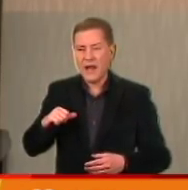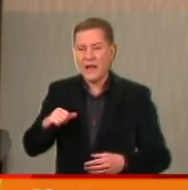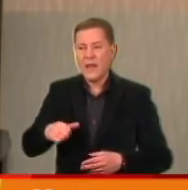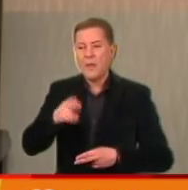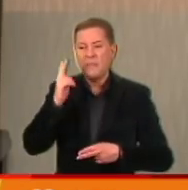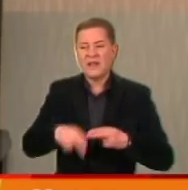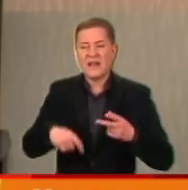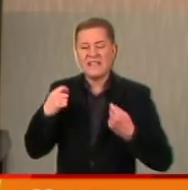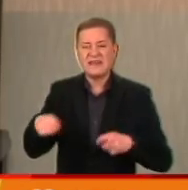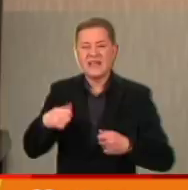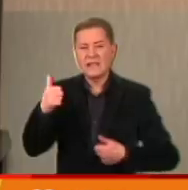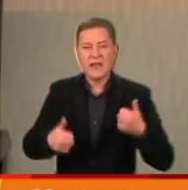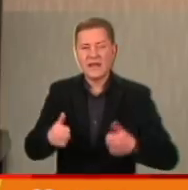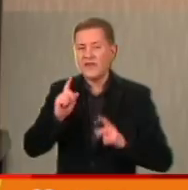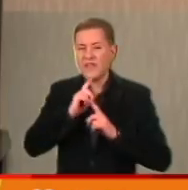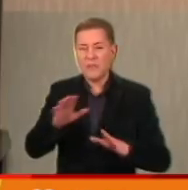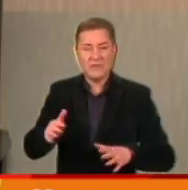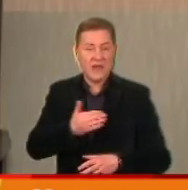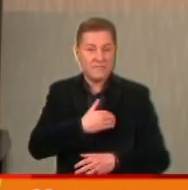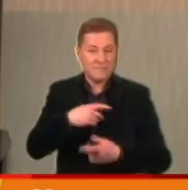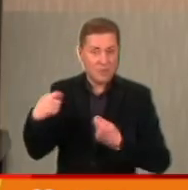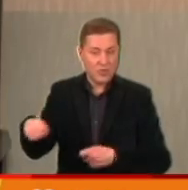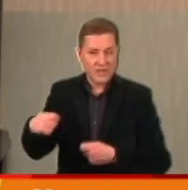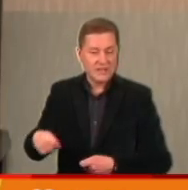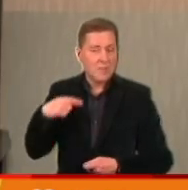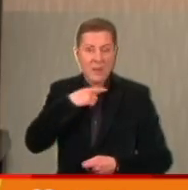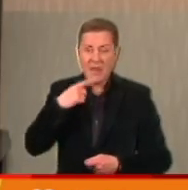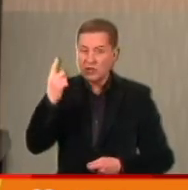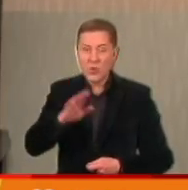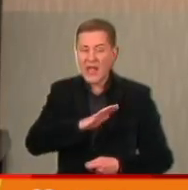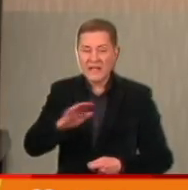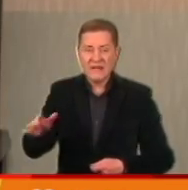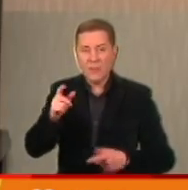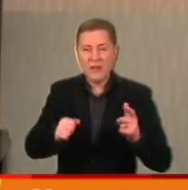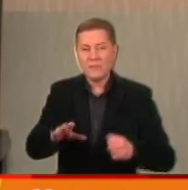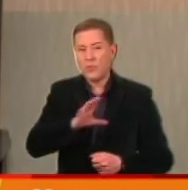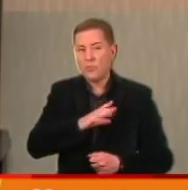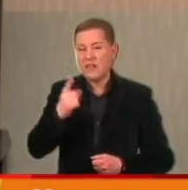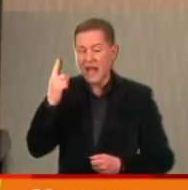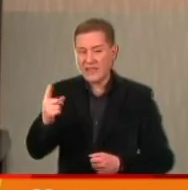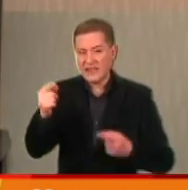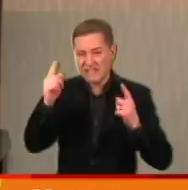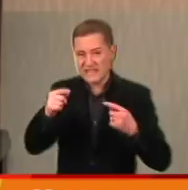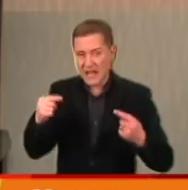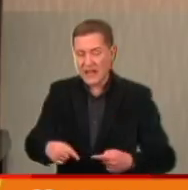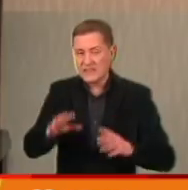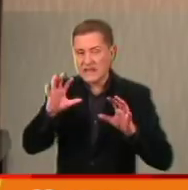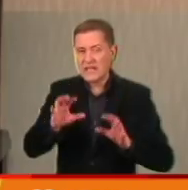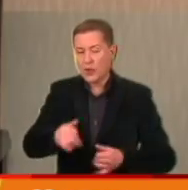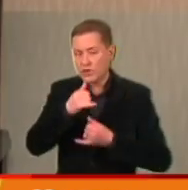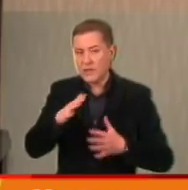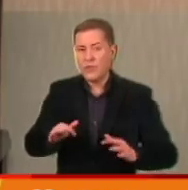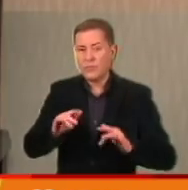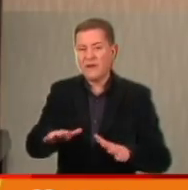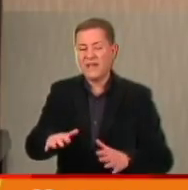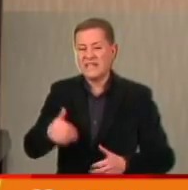прекратила торги, тому що не було учасників. Тобто по м'ясу взагалі не було ні одного учасника, по молоку був один. Согласно закону, не можемо проводити тендера, тому